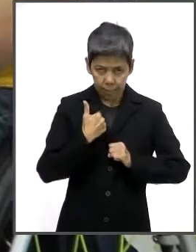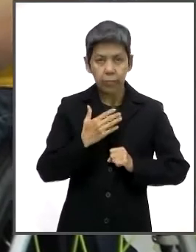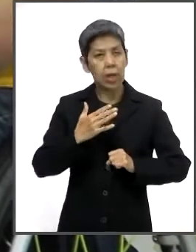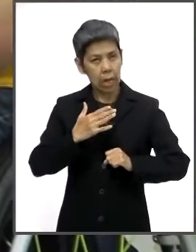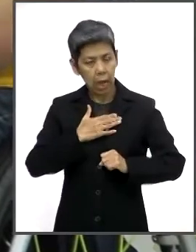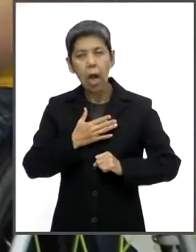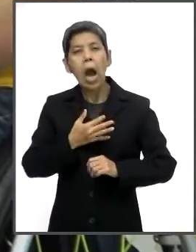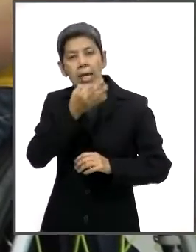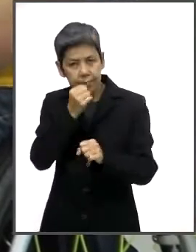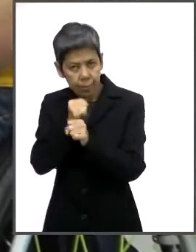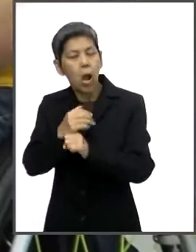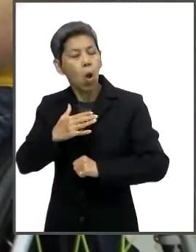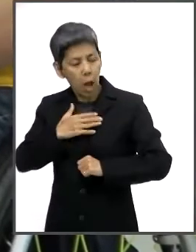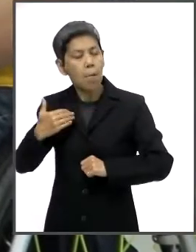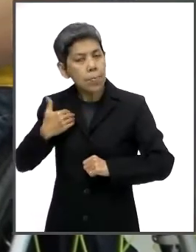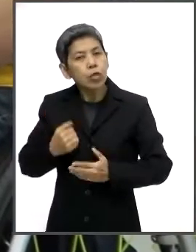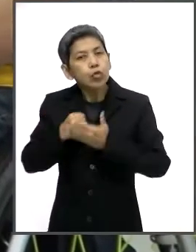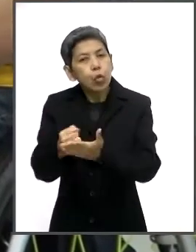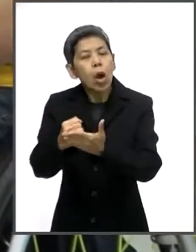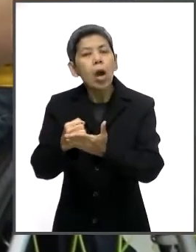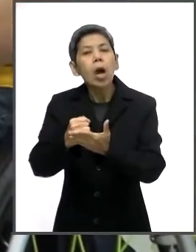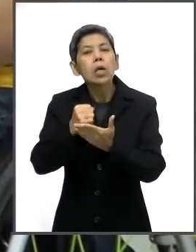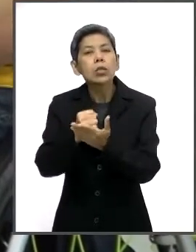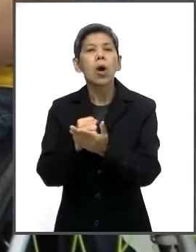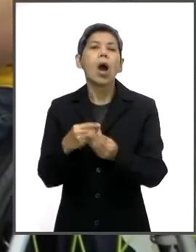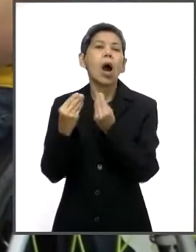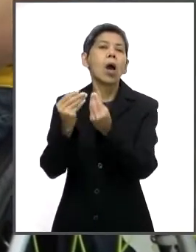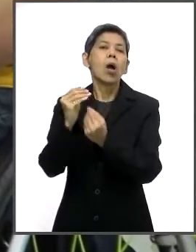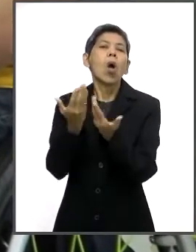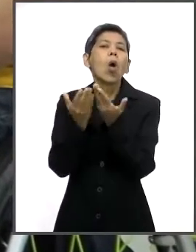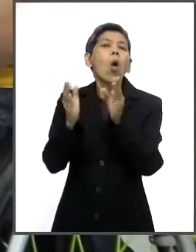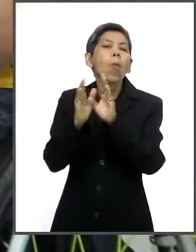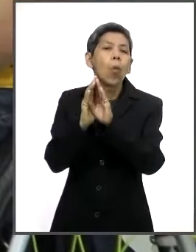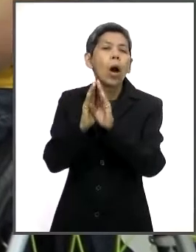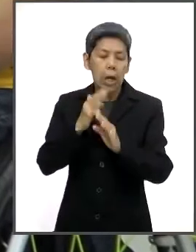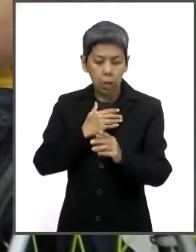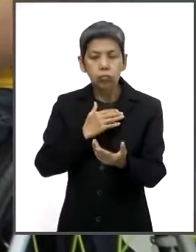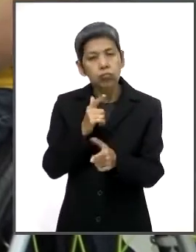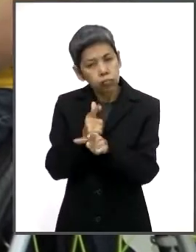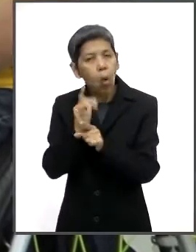แล้วก็พี่ก็ต้องหารายได้บางส่วนเพื่อให้ส่งไปให้ครอบครัวเพราะว่า